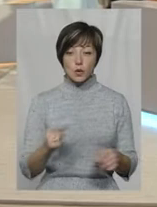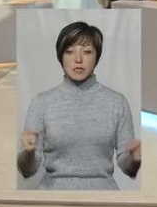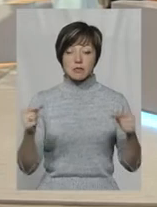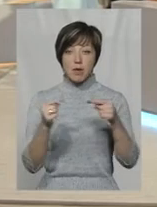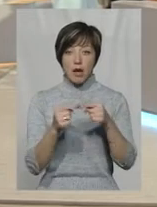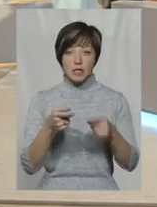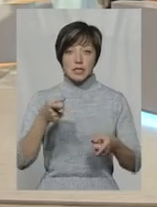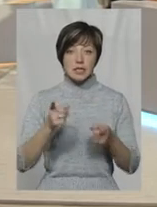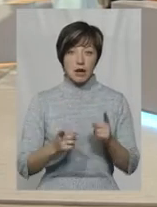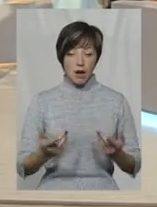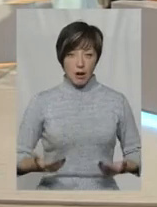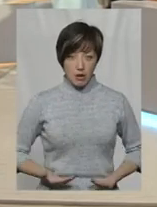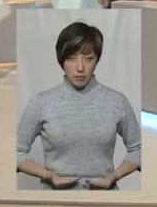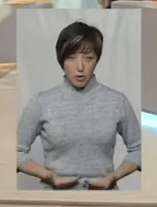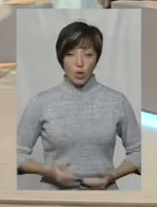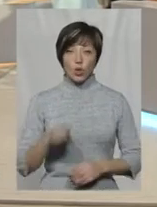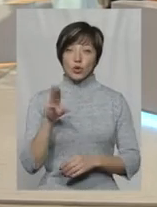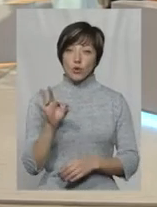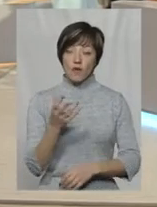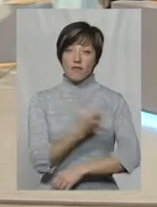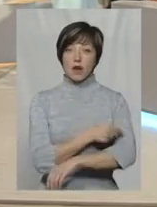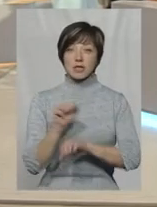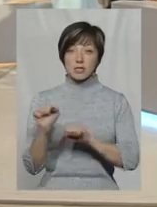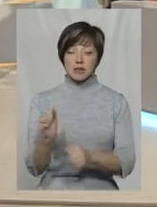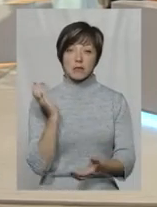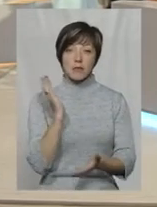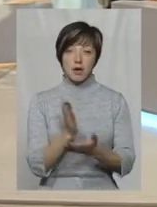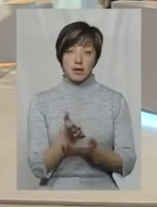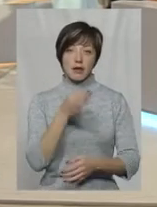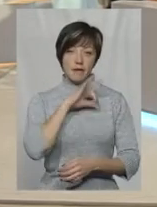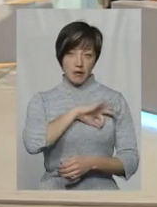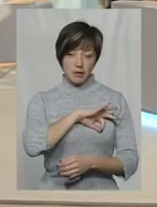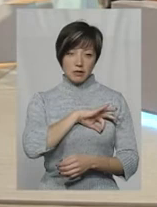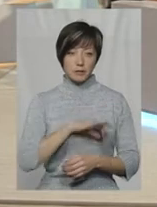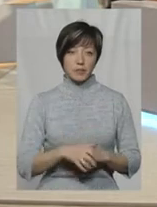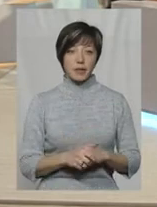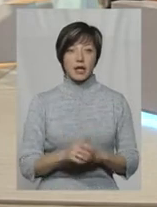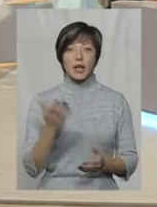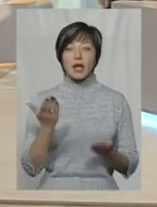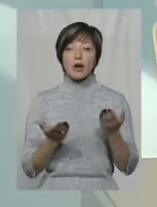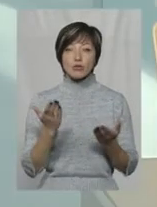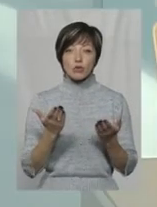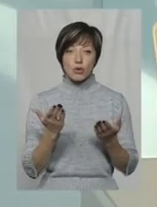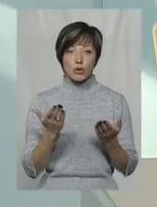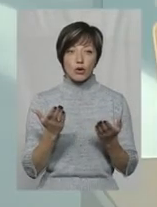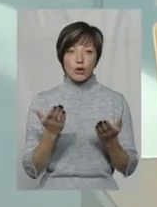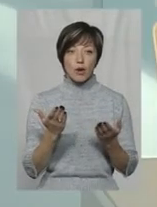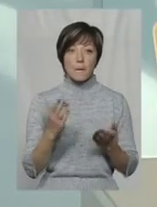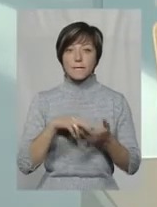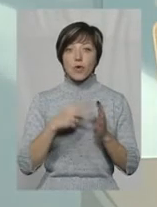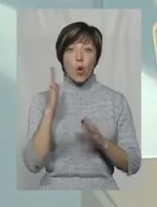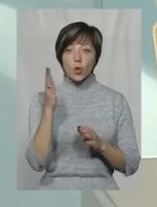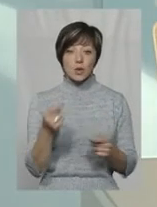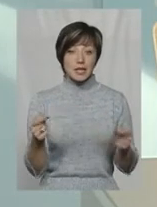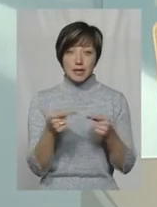збігатися з реаліями, то тоді вакцина буде мати ефект. Якщо не зовсім